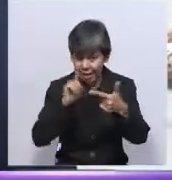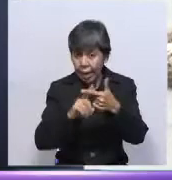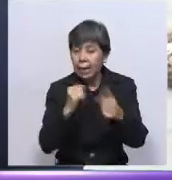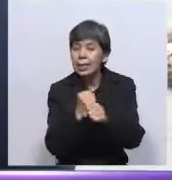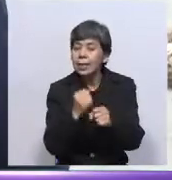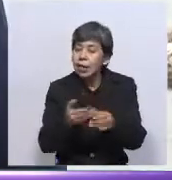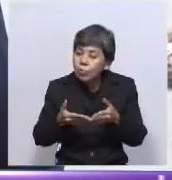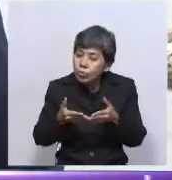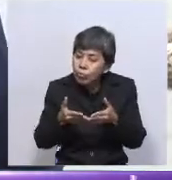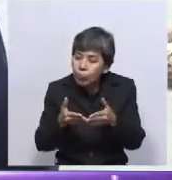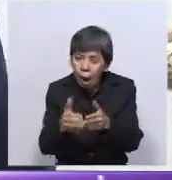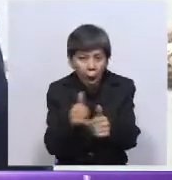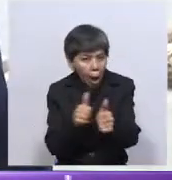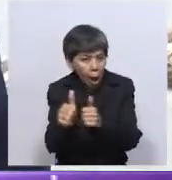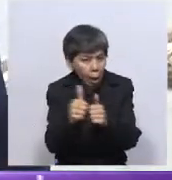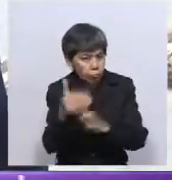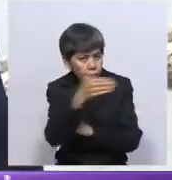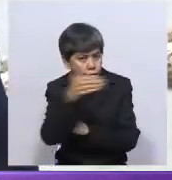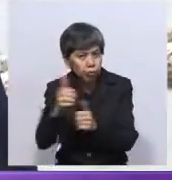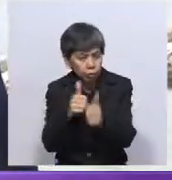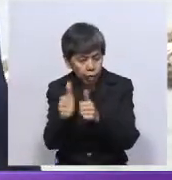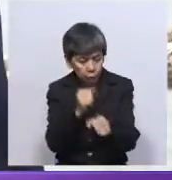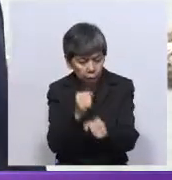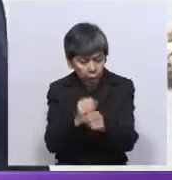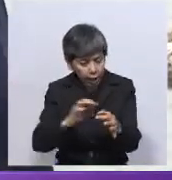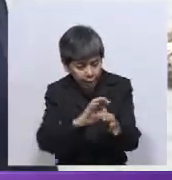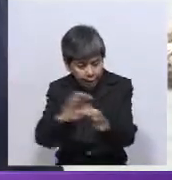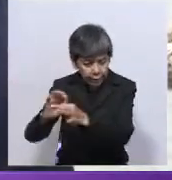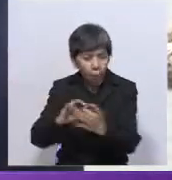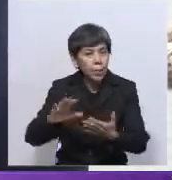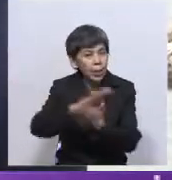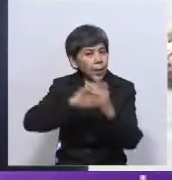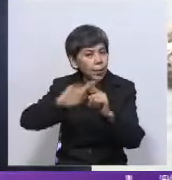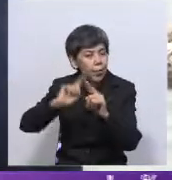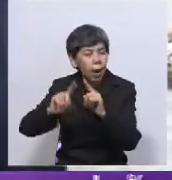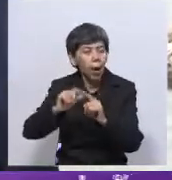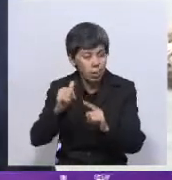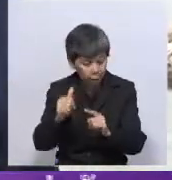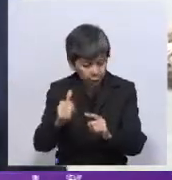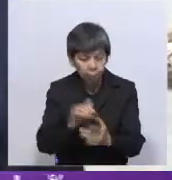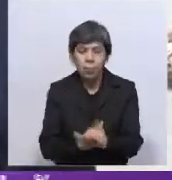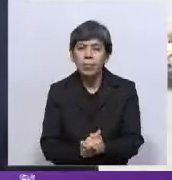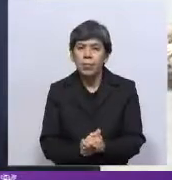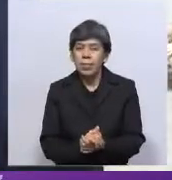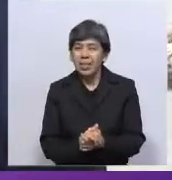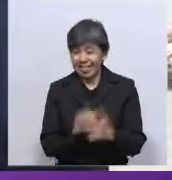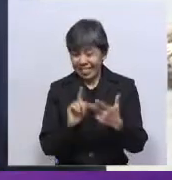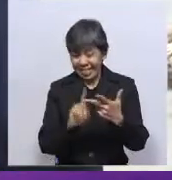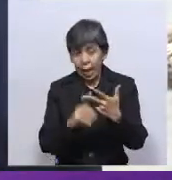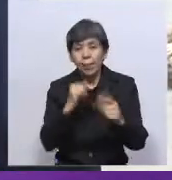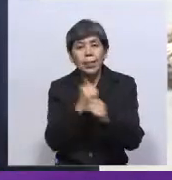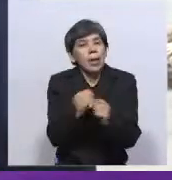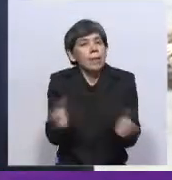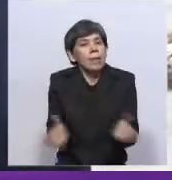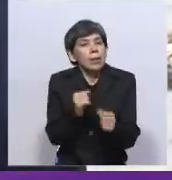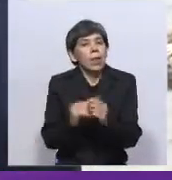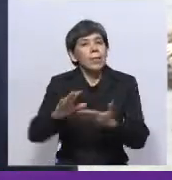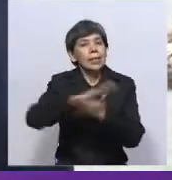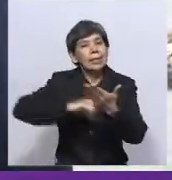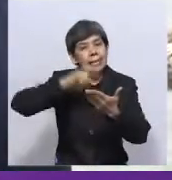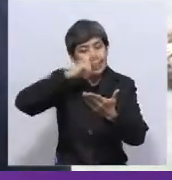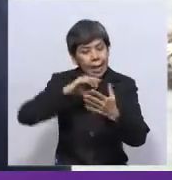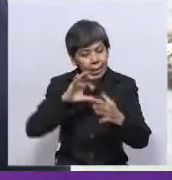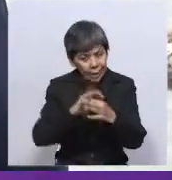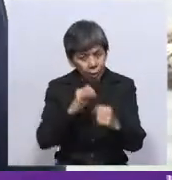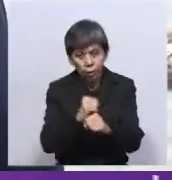เพิ่มขีดความสามารถการแข่งขันของประเทศไทยที่จะเชื่อมโยงกับประเทศเพื่อนบ้านและที่สำคัญค่ะก็ยังเป็นการผลักดันประเทศไทยนั้น